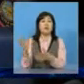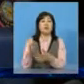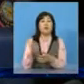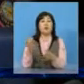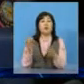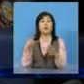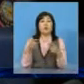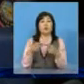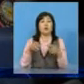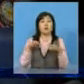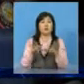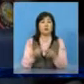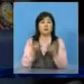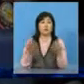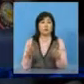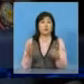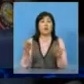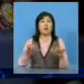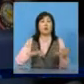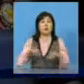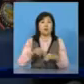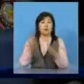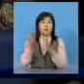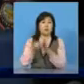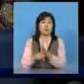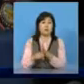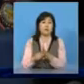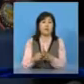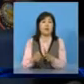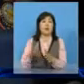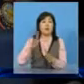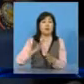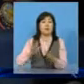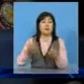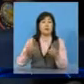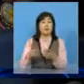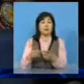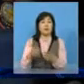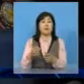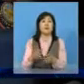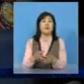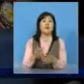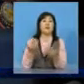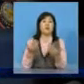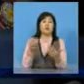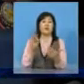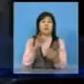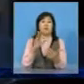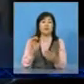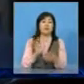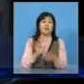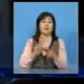убийству возбуждено, по хулиганству. Подозреваемый задержан, водворен в ВВС, идет